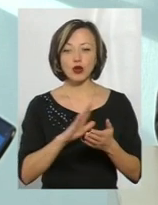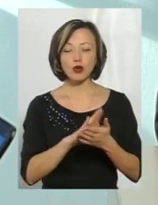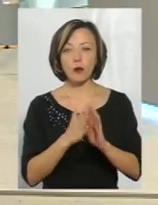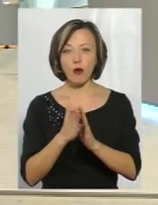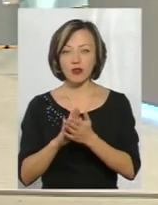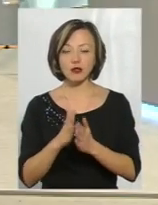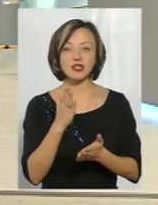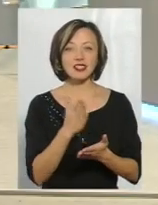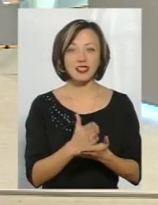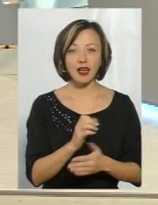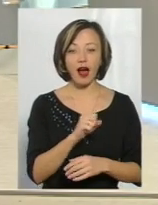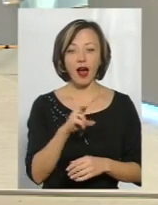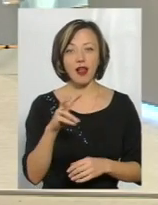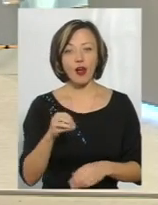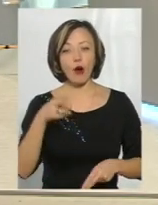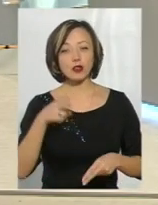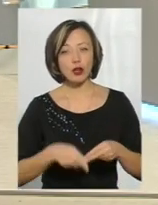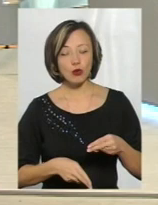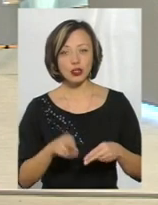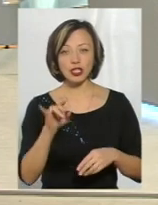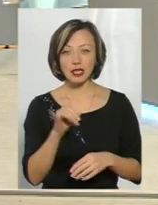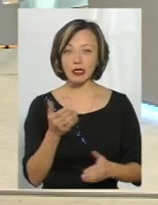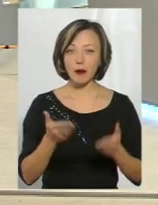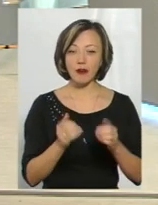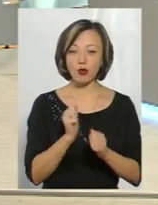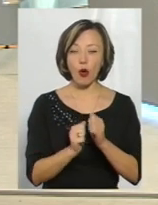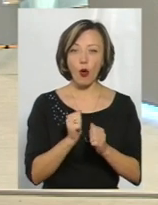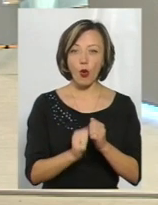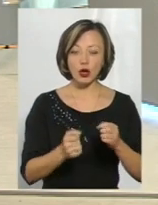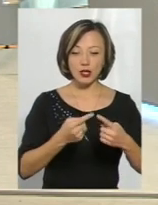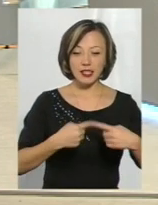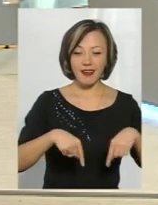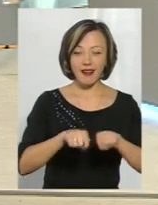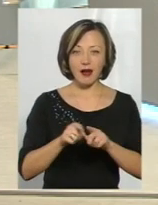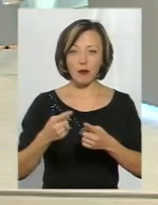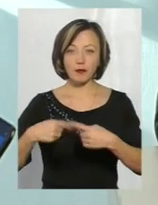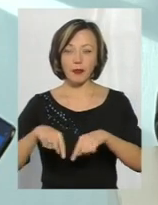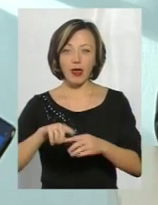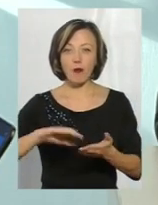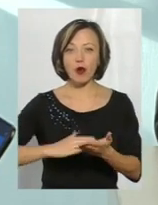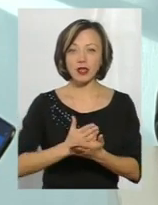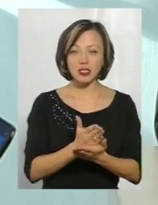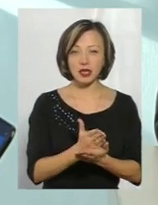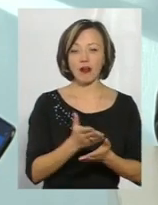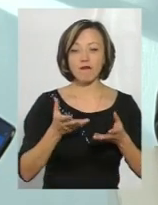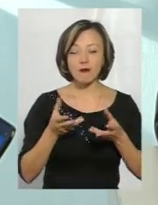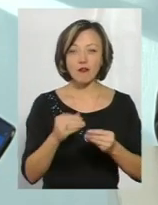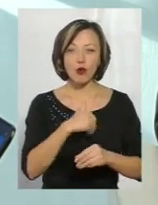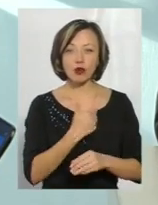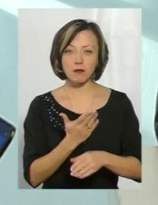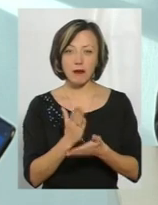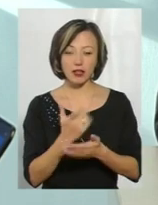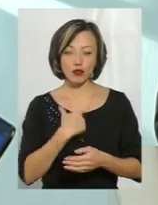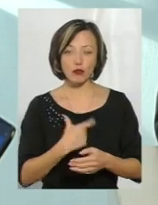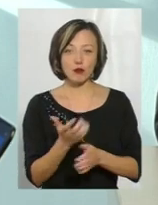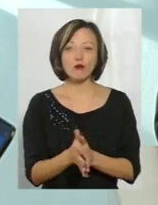певні є, але чи вони остаточні, і напевно, що кожна сила, кожна сфера впливу хоче урвати собі якомога більше,